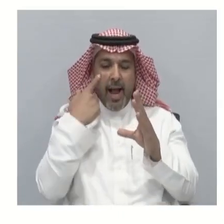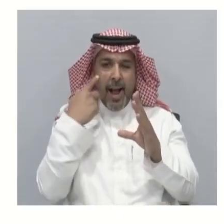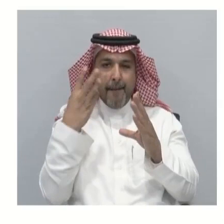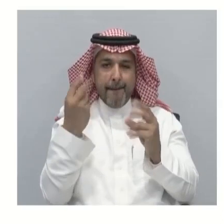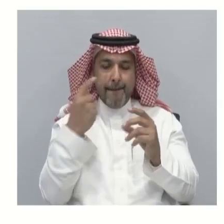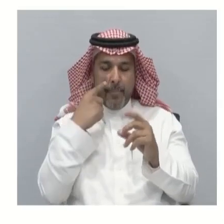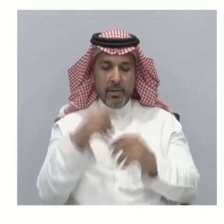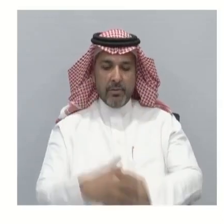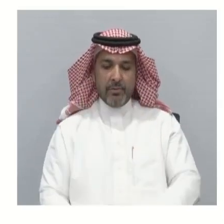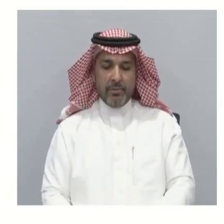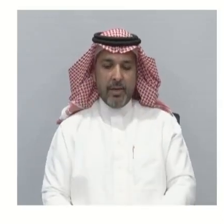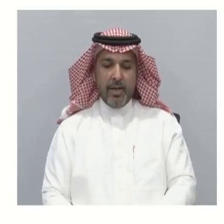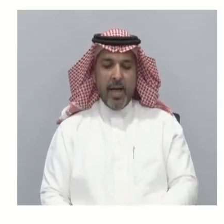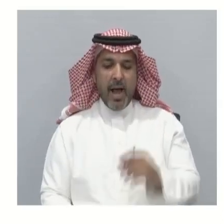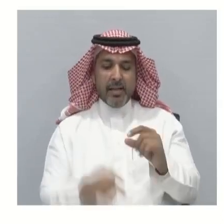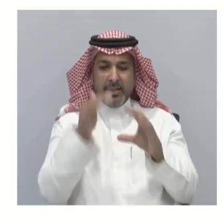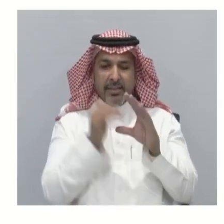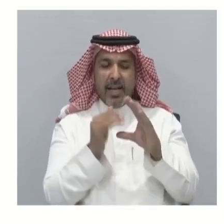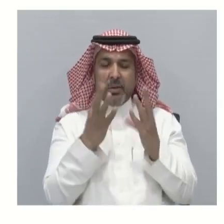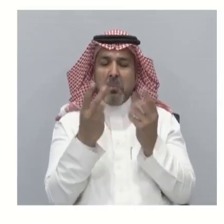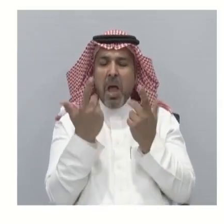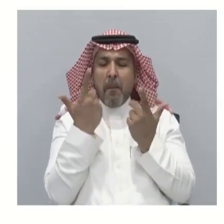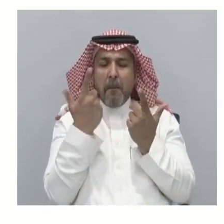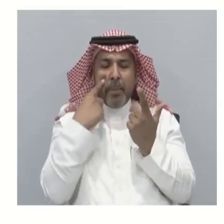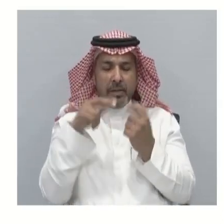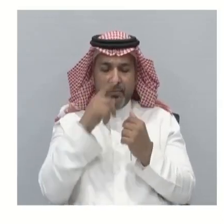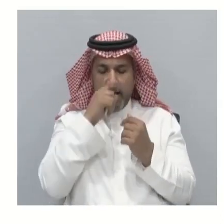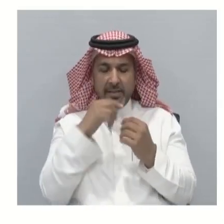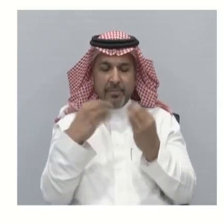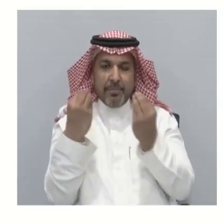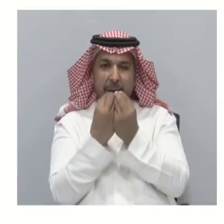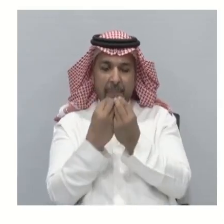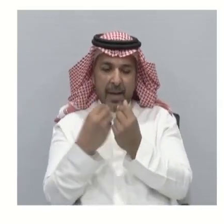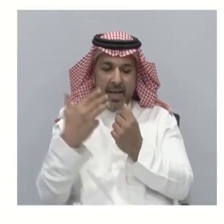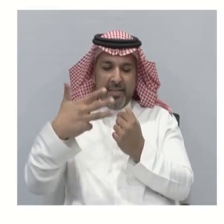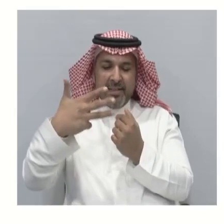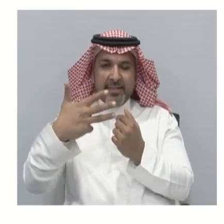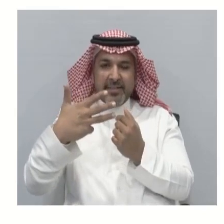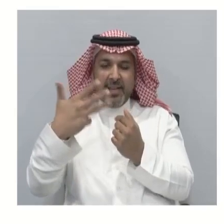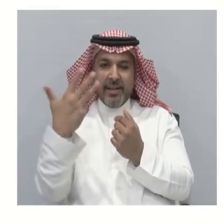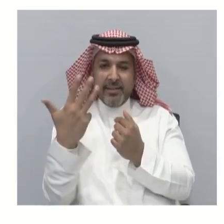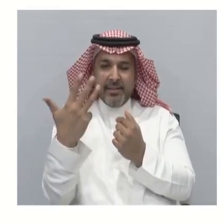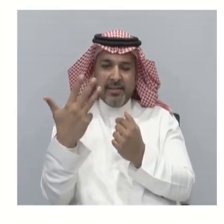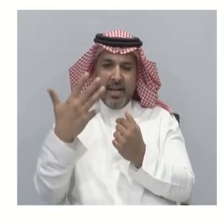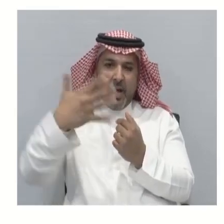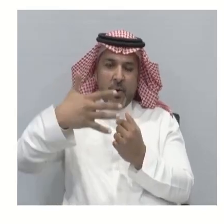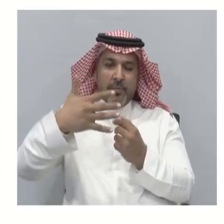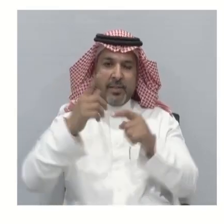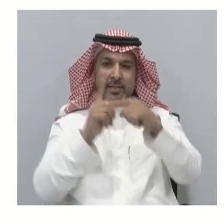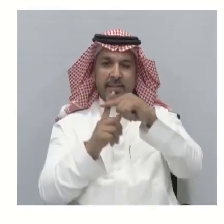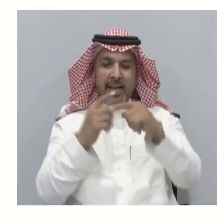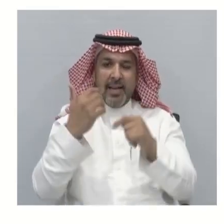فبالتالي الزاويه هذه مجهوله اجيبها كيف اروح اجمع 59 مع 60